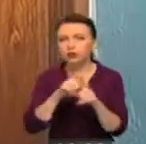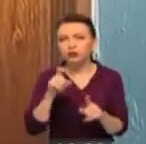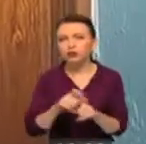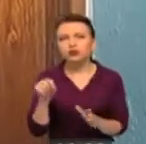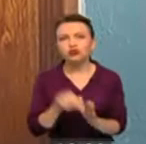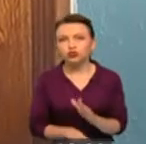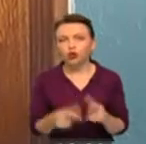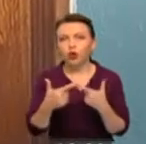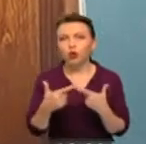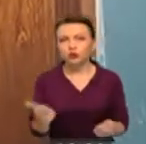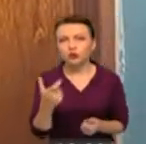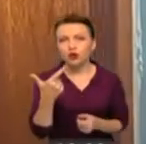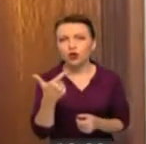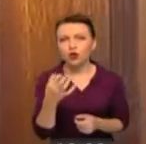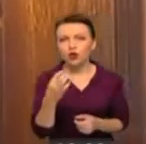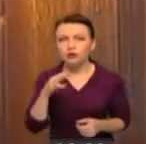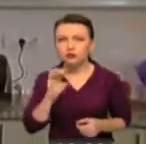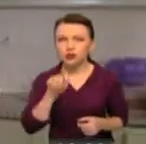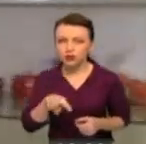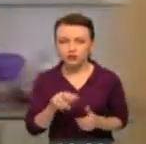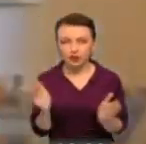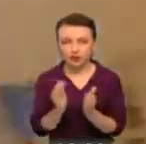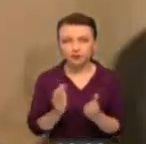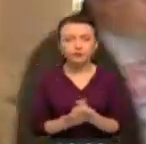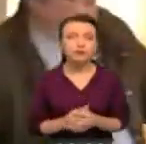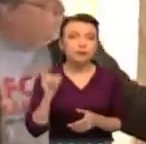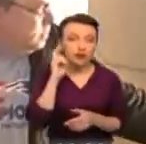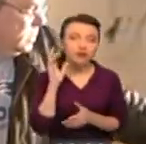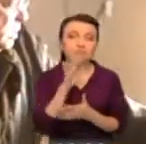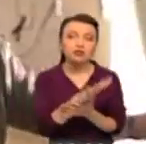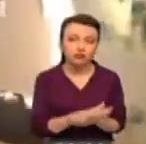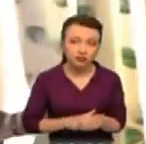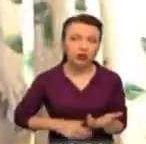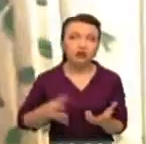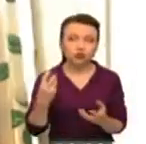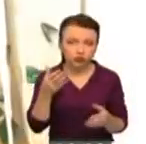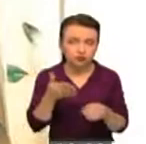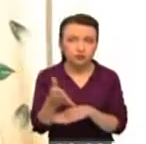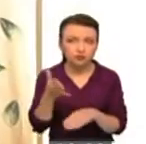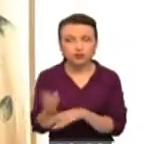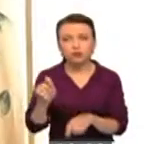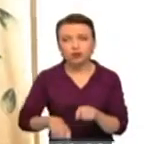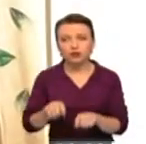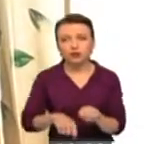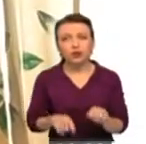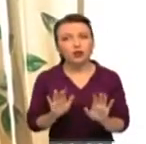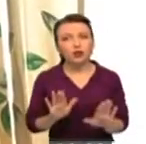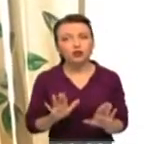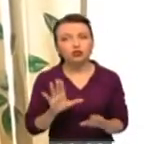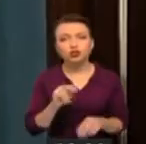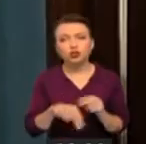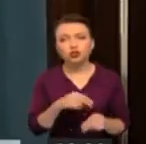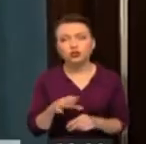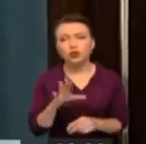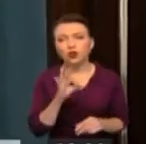хостел. Поки питання гостелів законодавчо врегульовують, у Києві і надалі ходитимуть із перевірками. І не лише через легальність їхньої